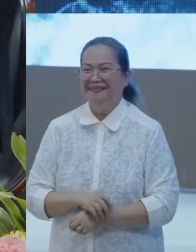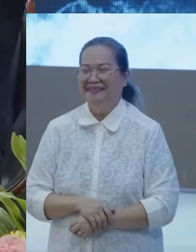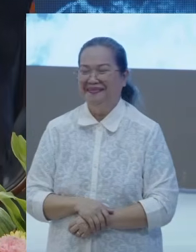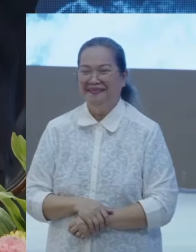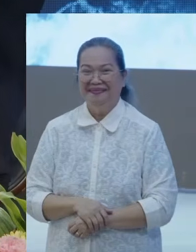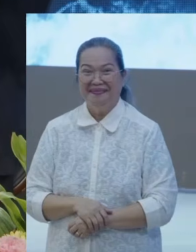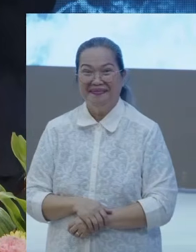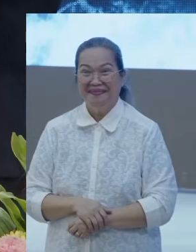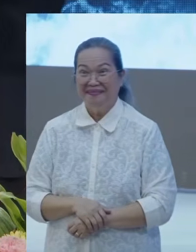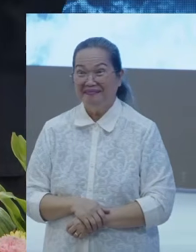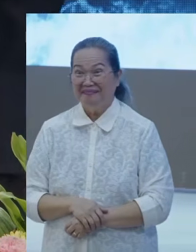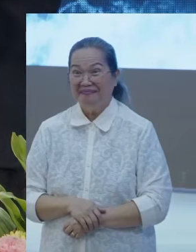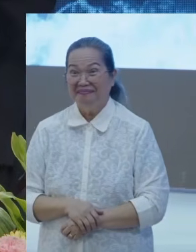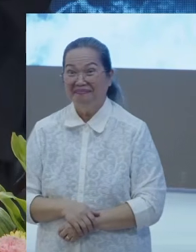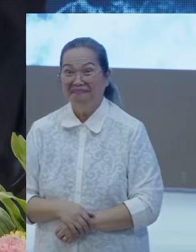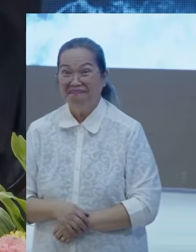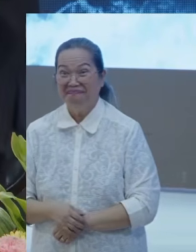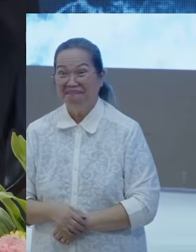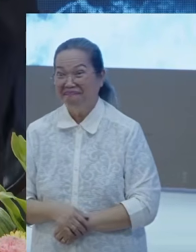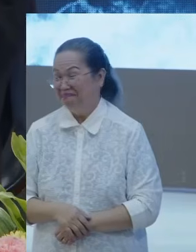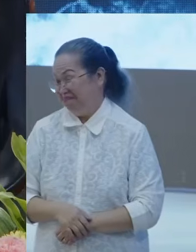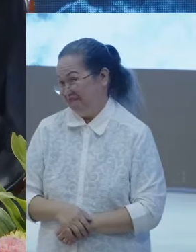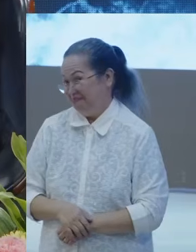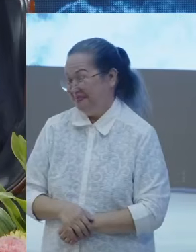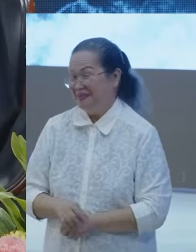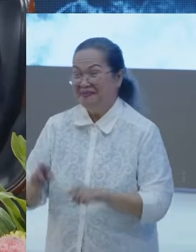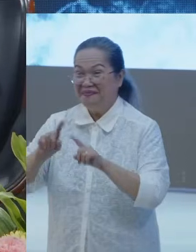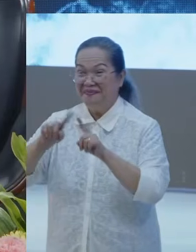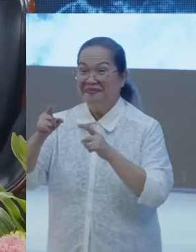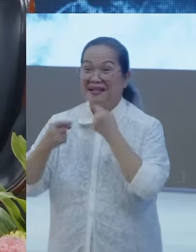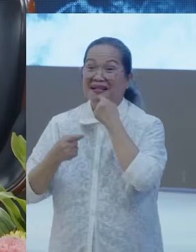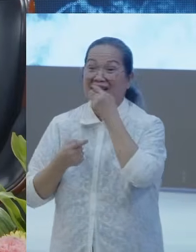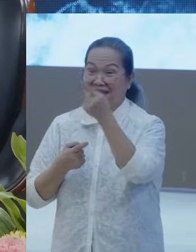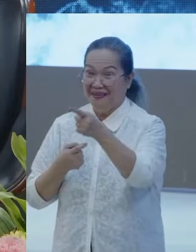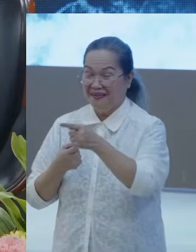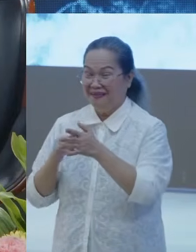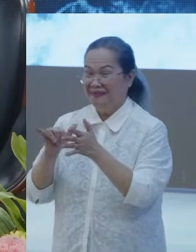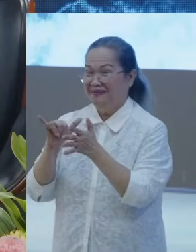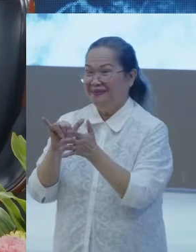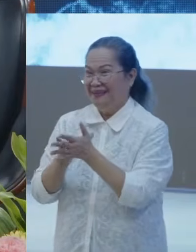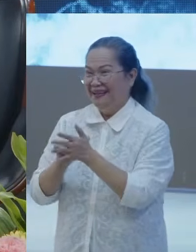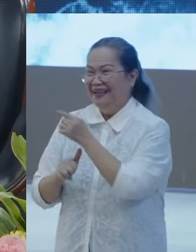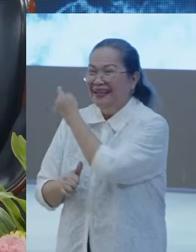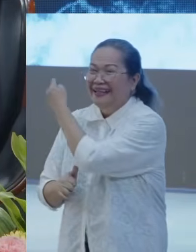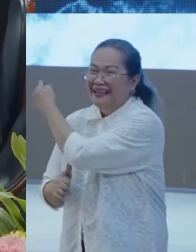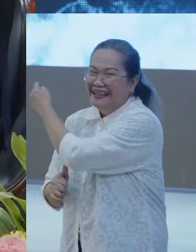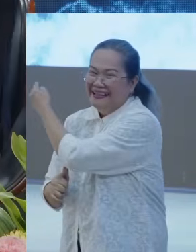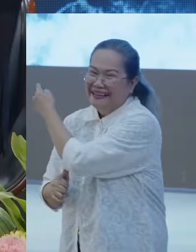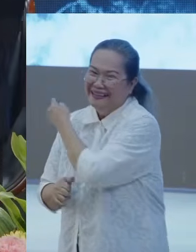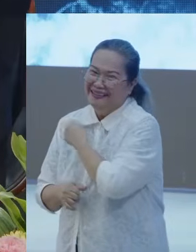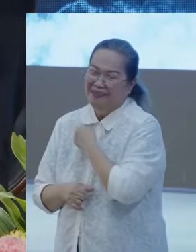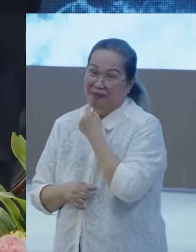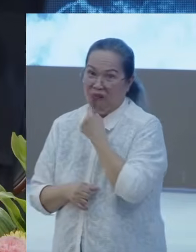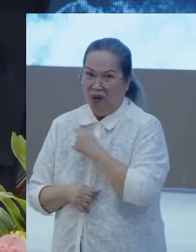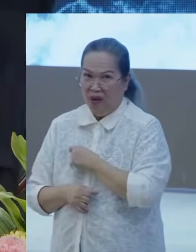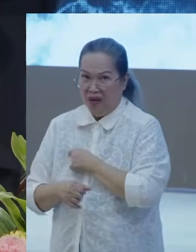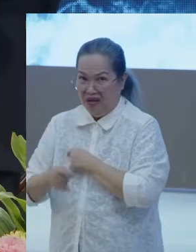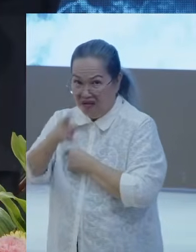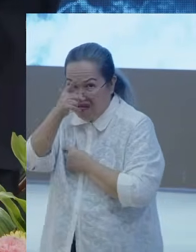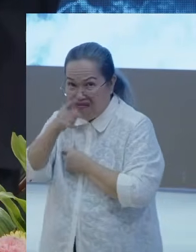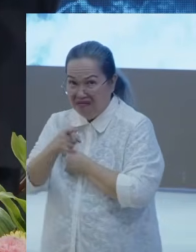Parang ang sangsang pakinggan, ano? Pero sinabi po sa akin yun nung high school ako. Yung pangit mo